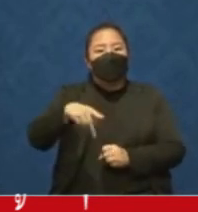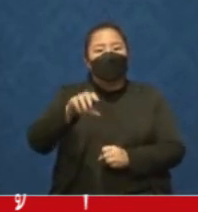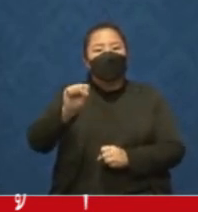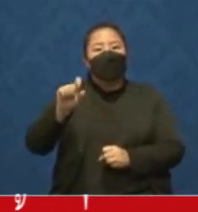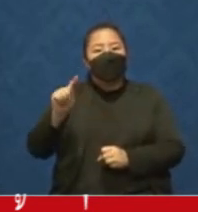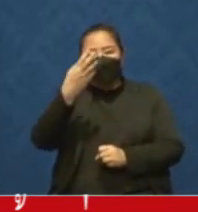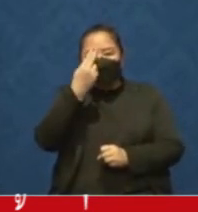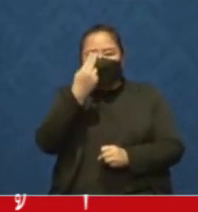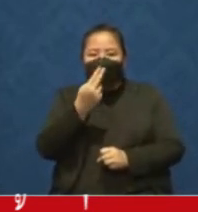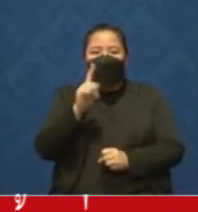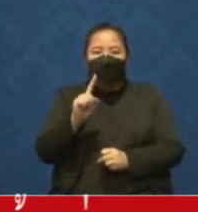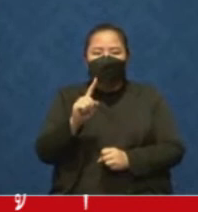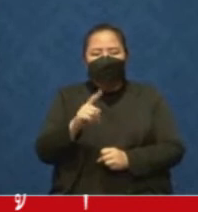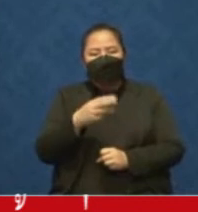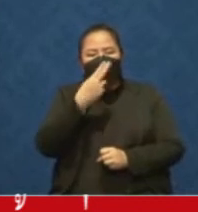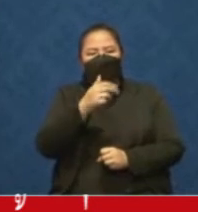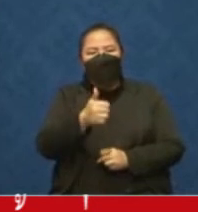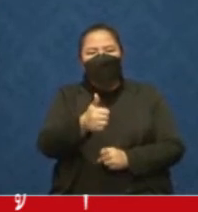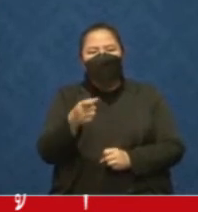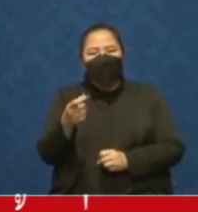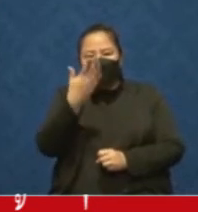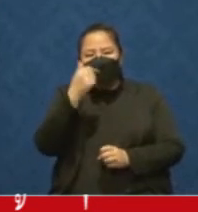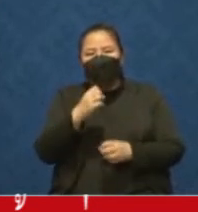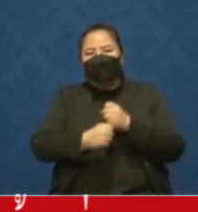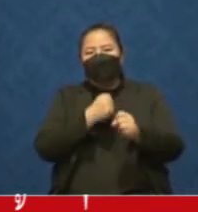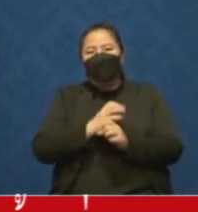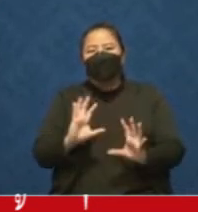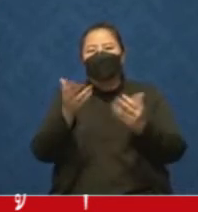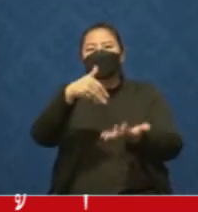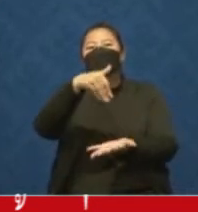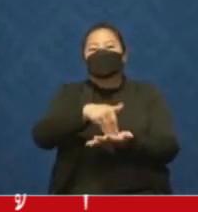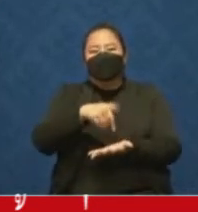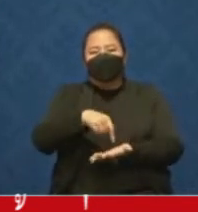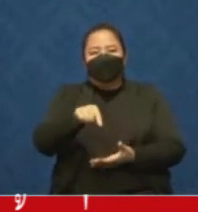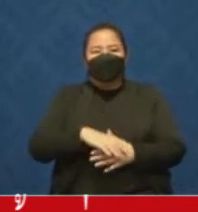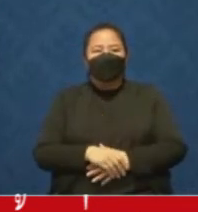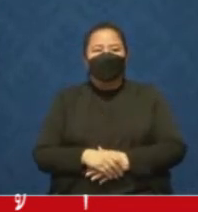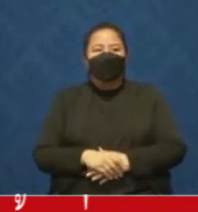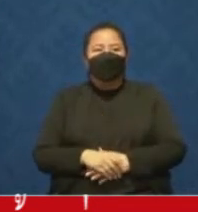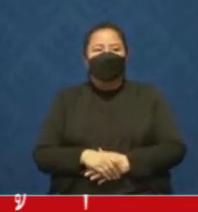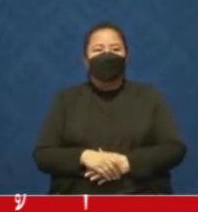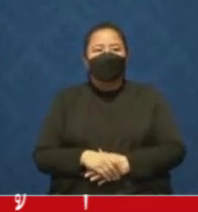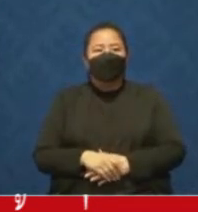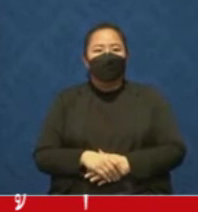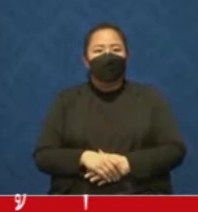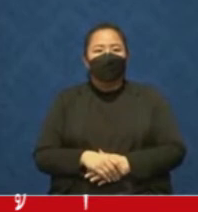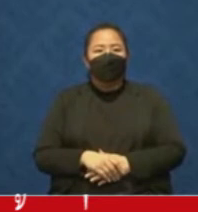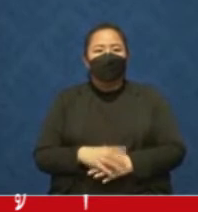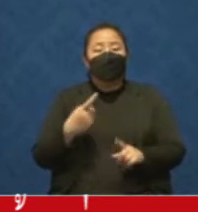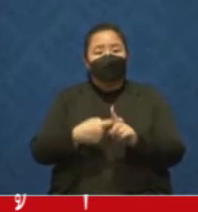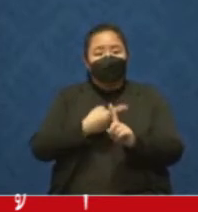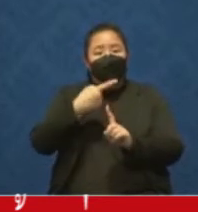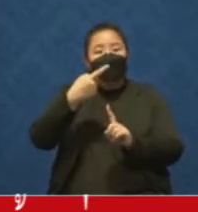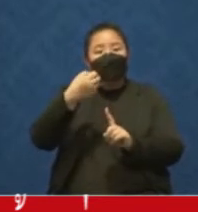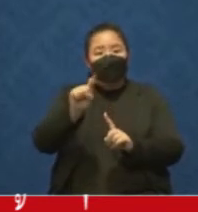ูภาพอาจะดูดีกวาที่ปออยให้หมดอายุอยู่ที่ส่วนกลาง ต่ไปครับในต้นเดือนทนมาคม 2,